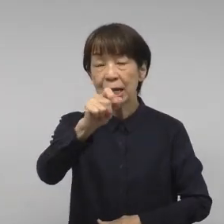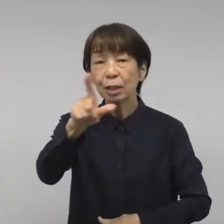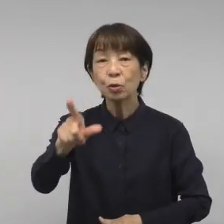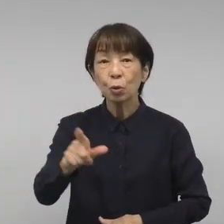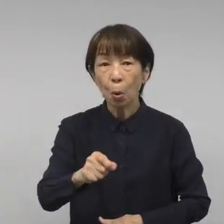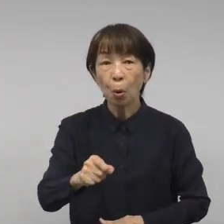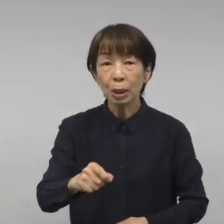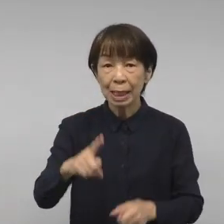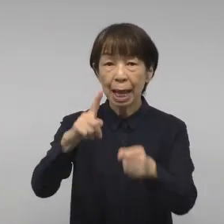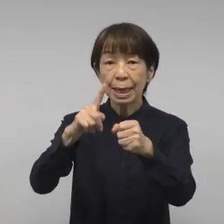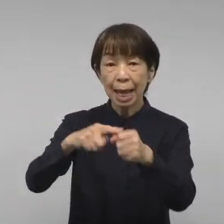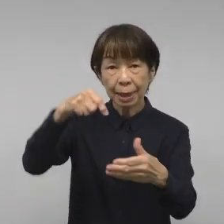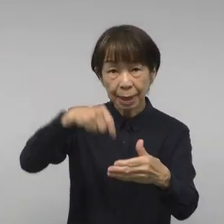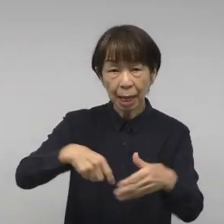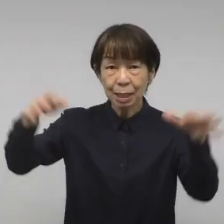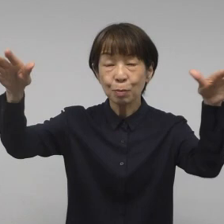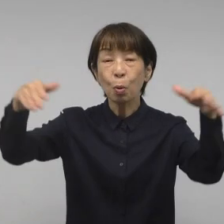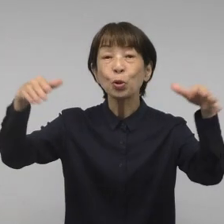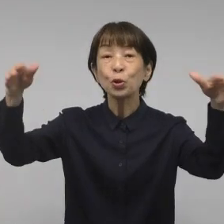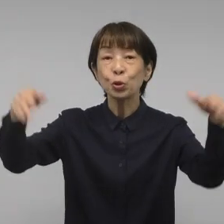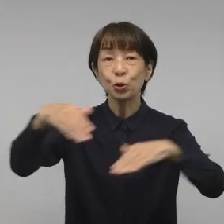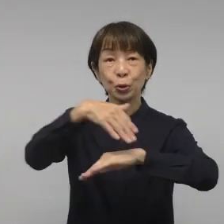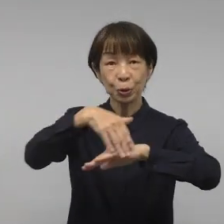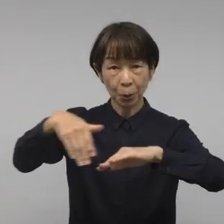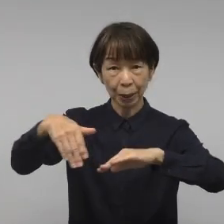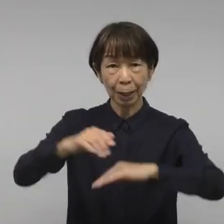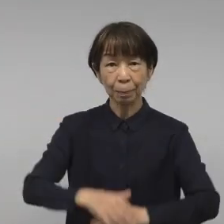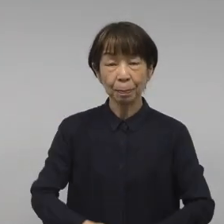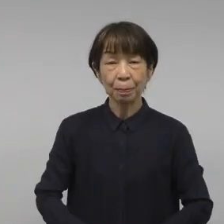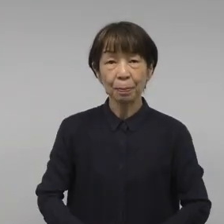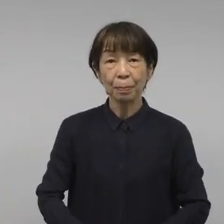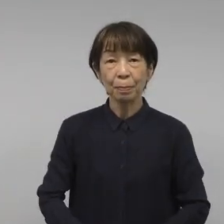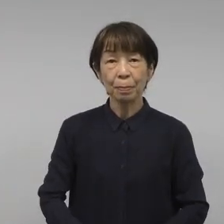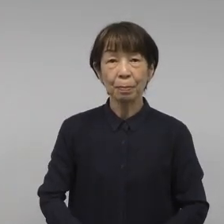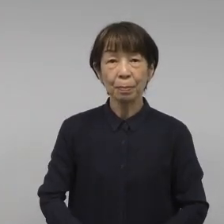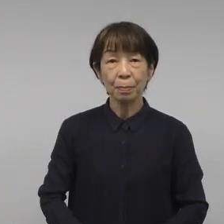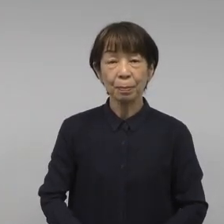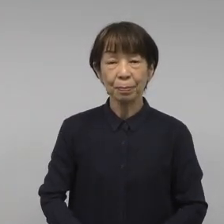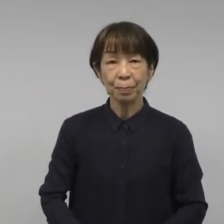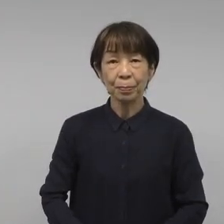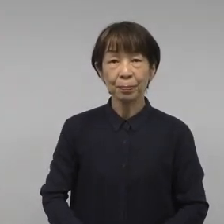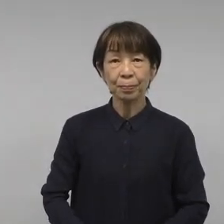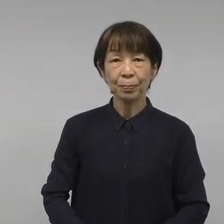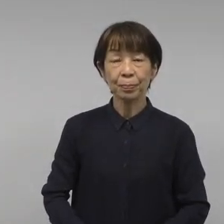集をするというふうな形になります。